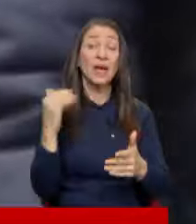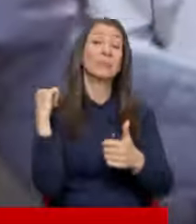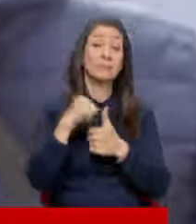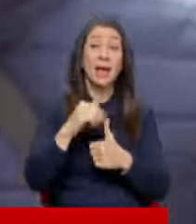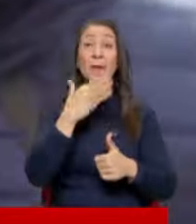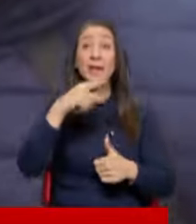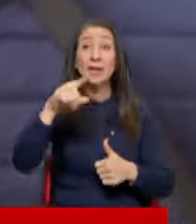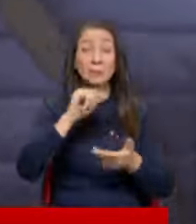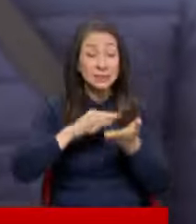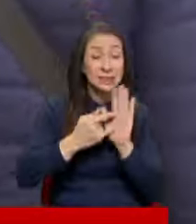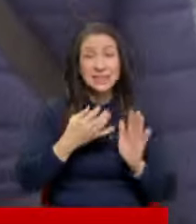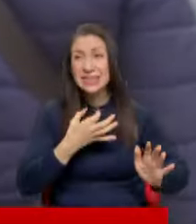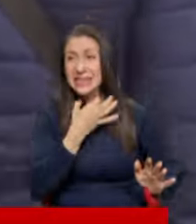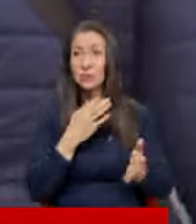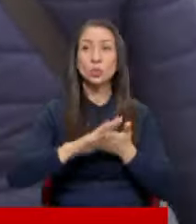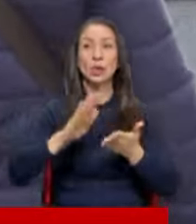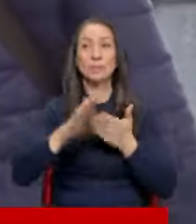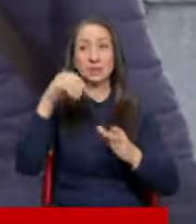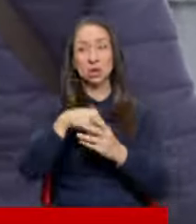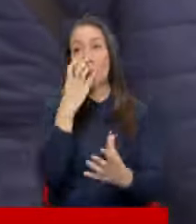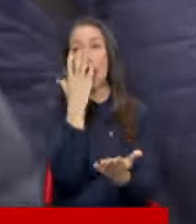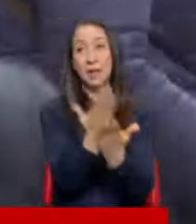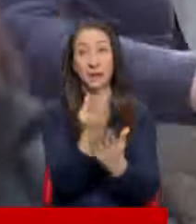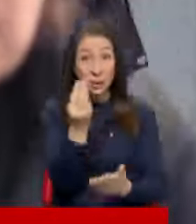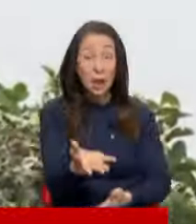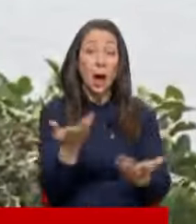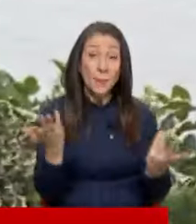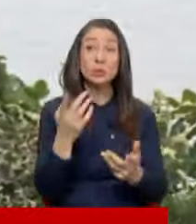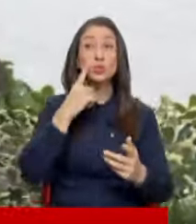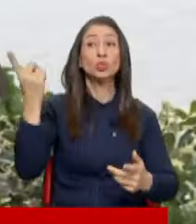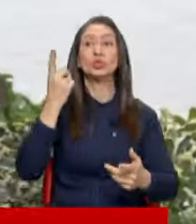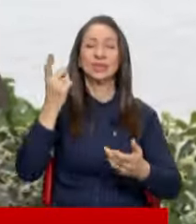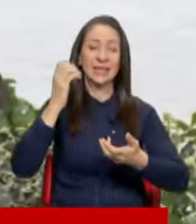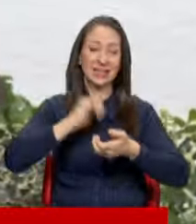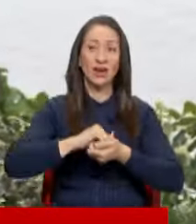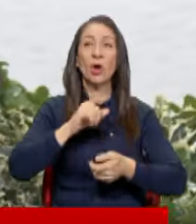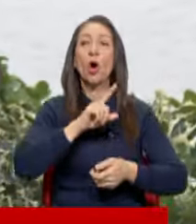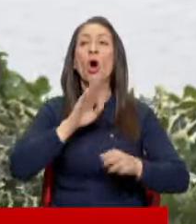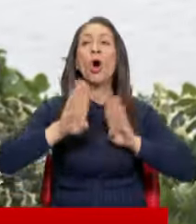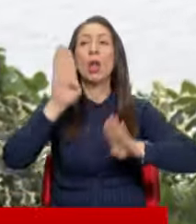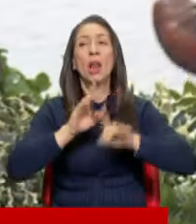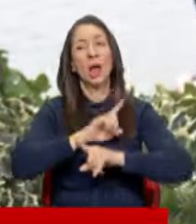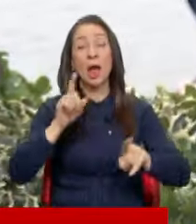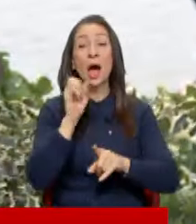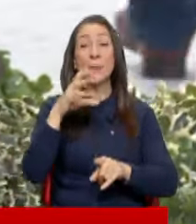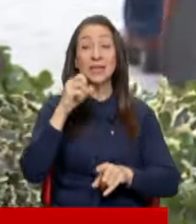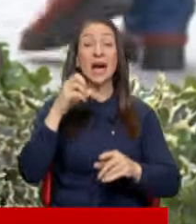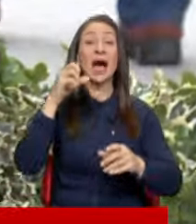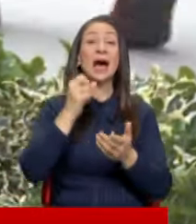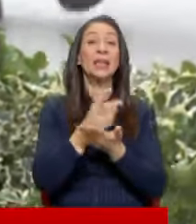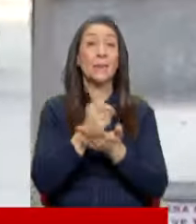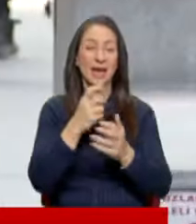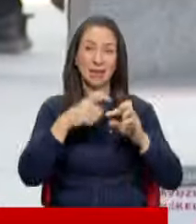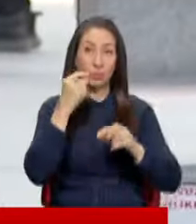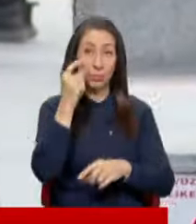daha emeklilerin geçim mücadelesinin iyileştirilmesi için önerge verdi ama yine Cumhur ittifakı oylarıyla reddedildi AK Parti Adıyaman milletvekili Resul